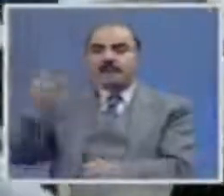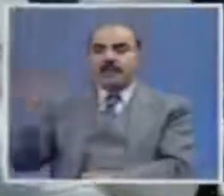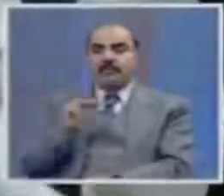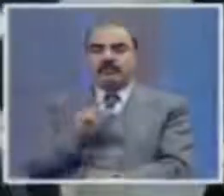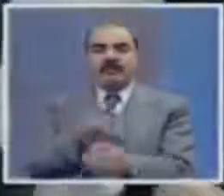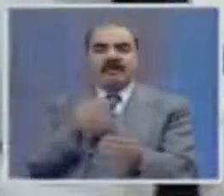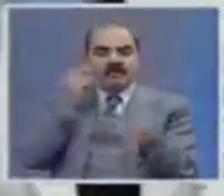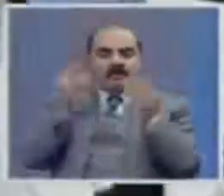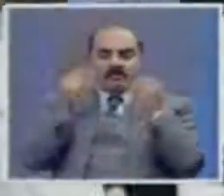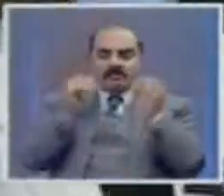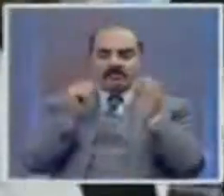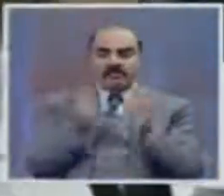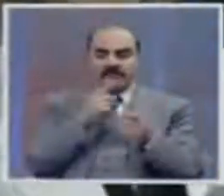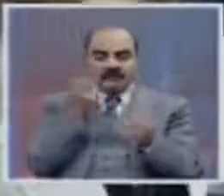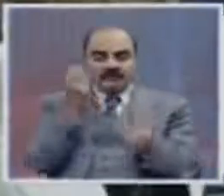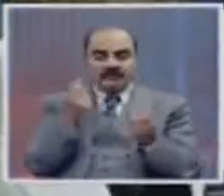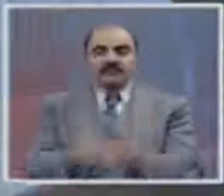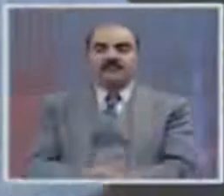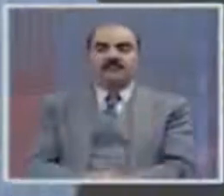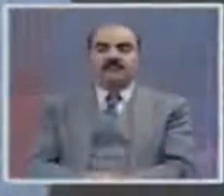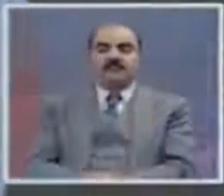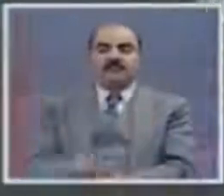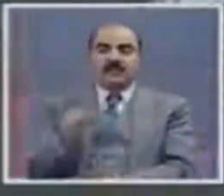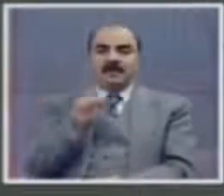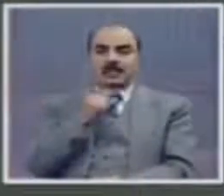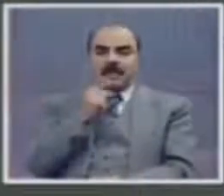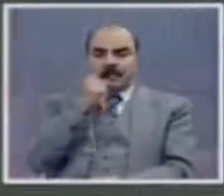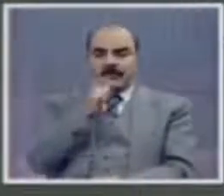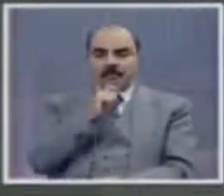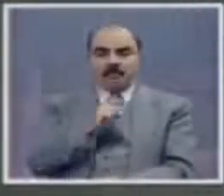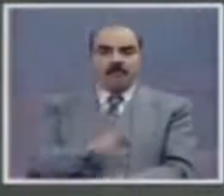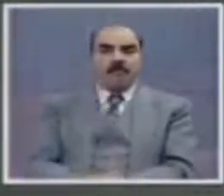المعرفة والإبداع التكنولوجي. سوزان مصطفى، التلفزيون المصري.